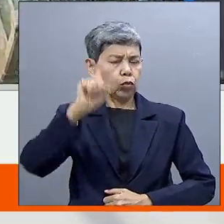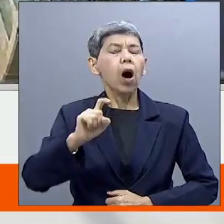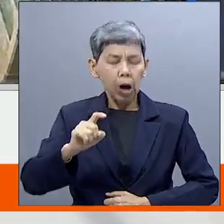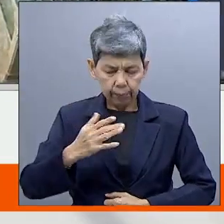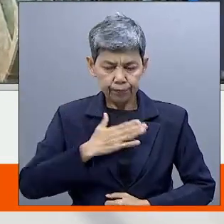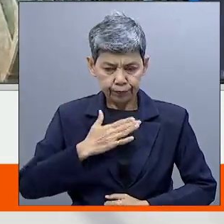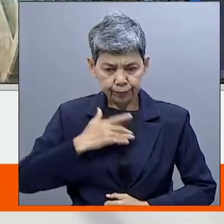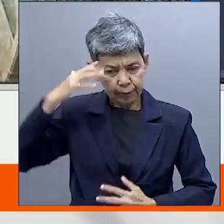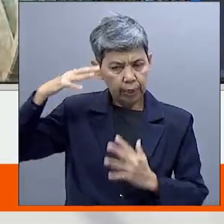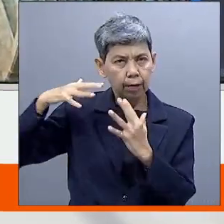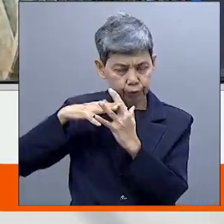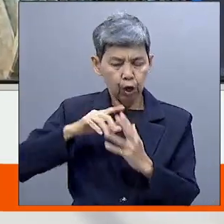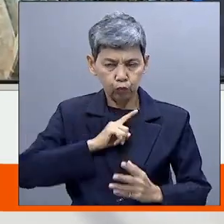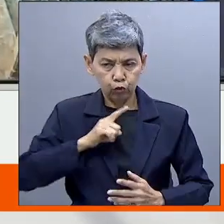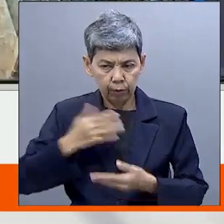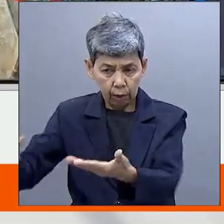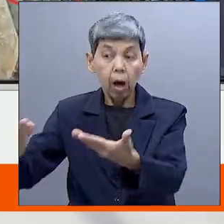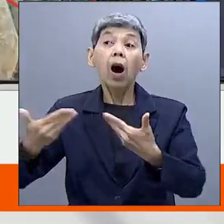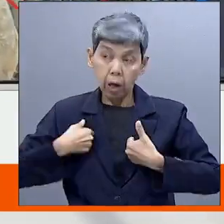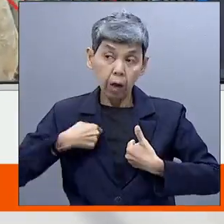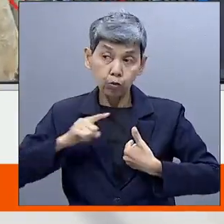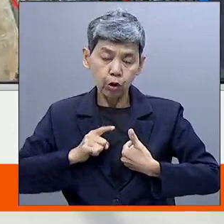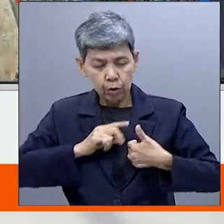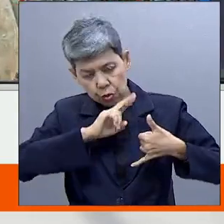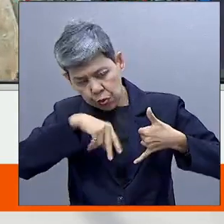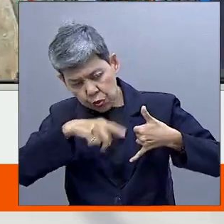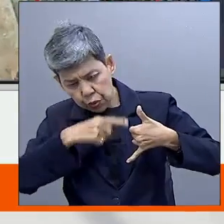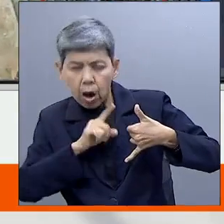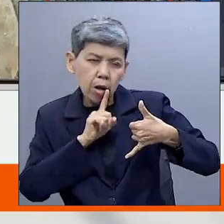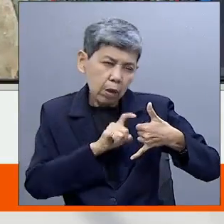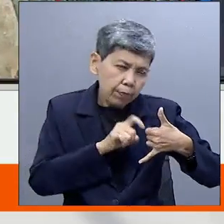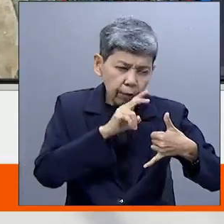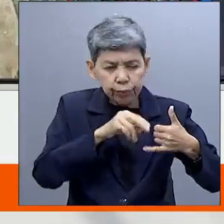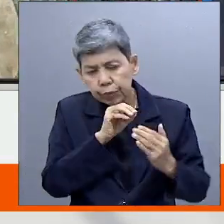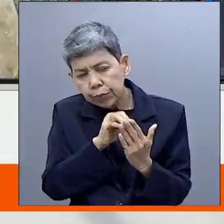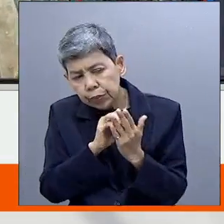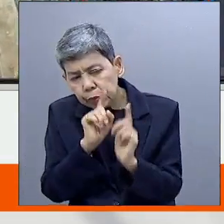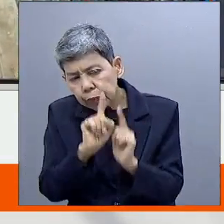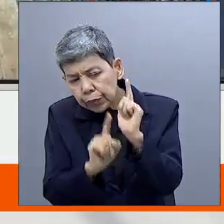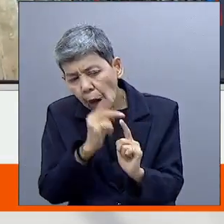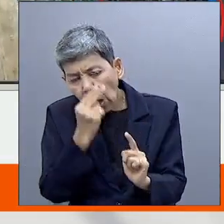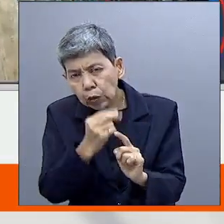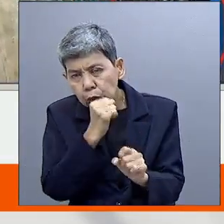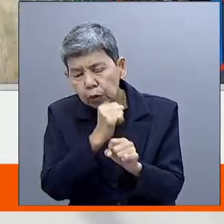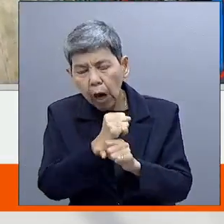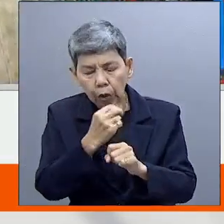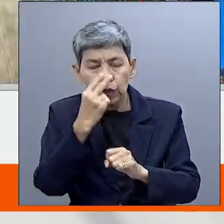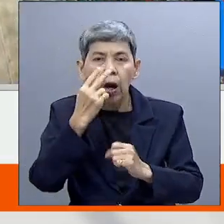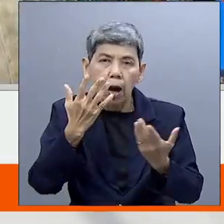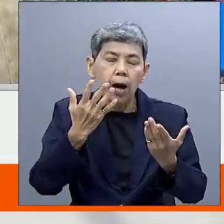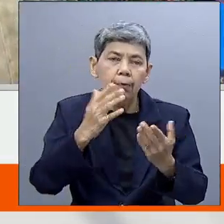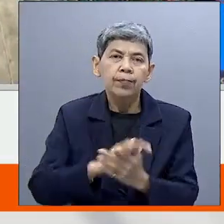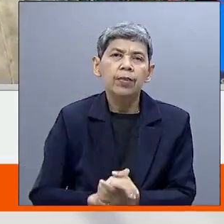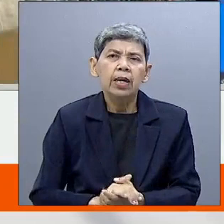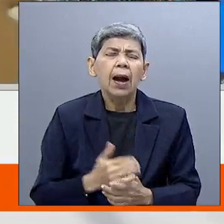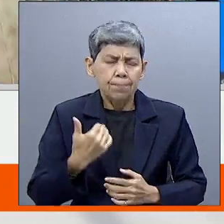ให้กับผู้เชี่ยวชาญทางด้านนิติจิตเวชเนี่ยทำการประเมินซึ่งก็ไม่ได้ยากลำบากอะไรนะครับ